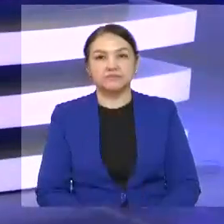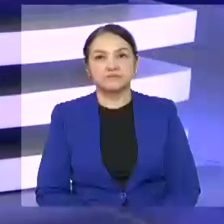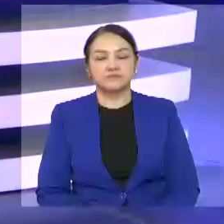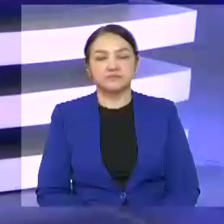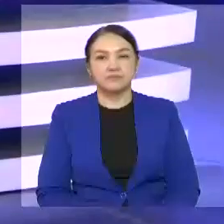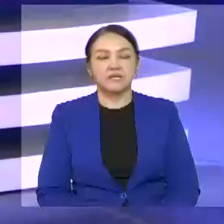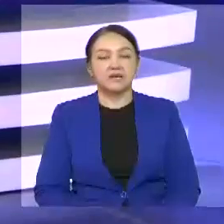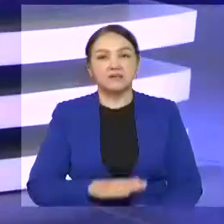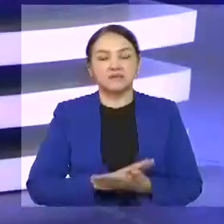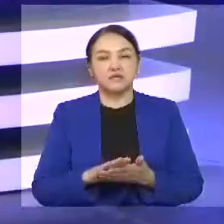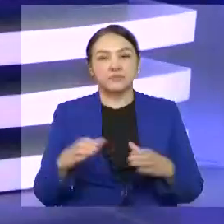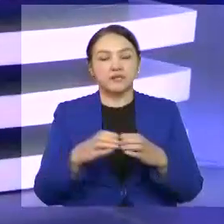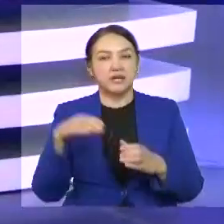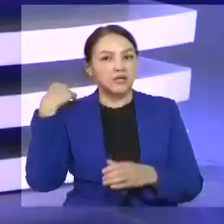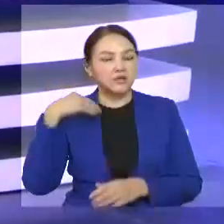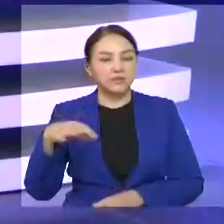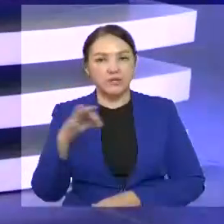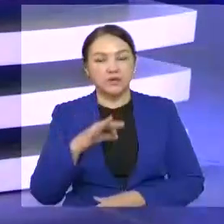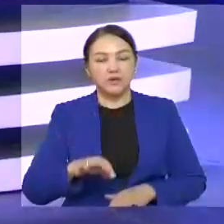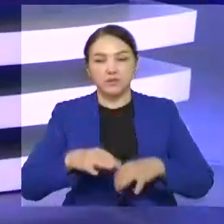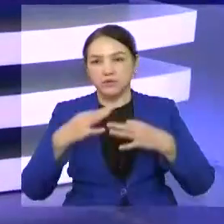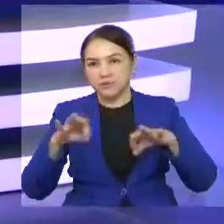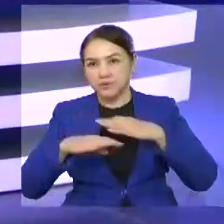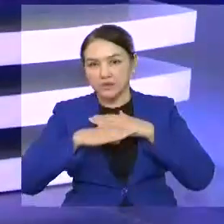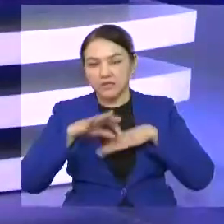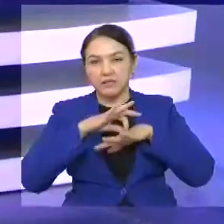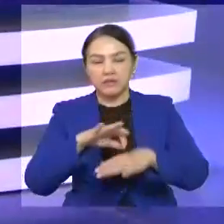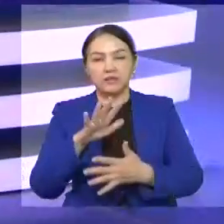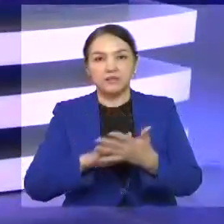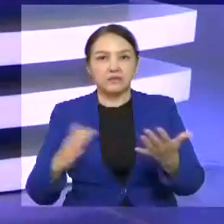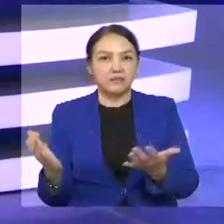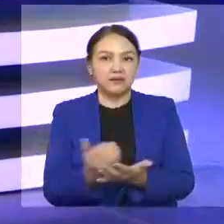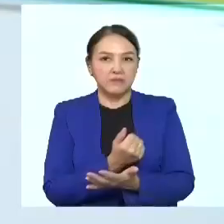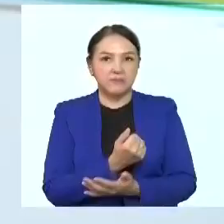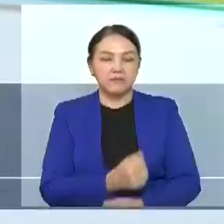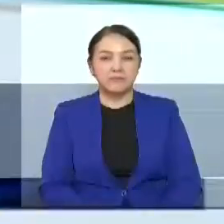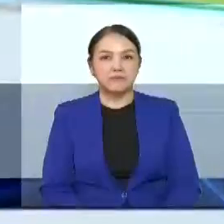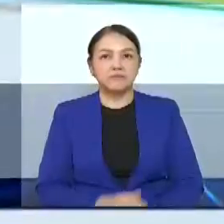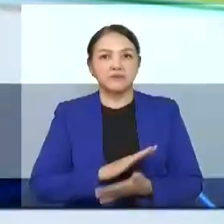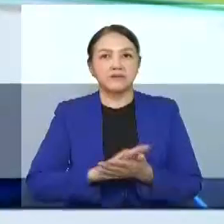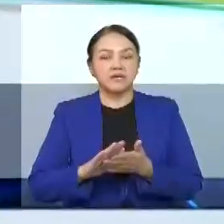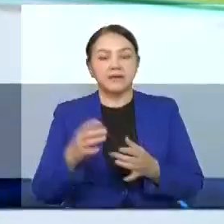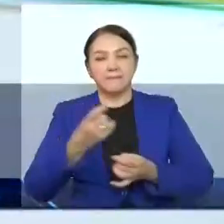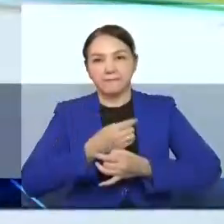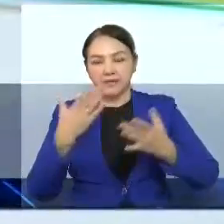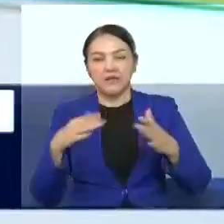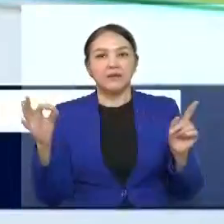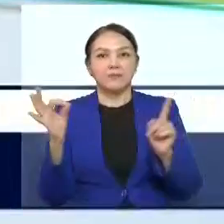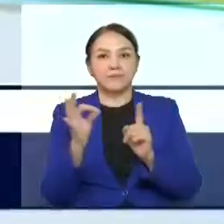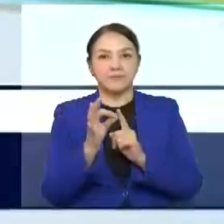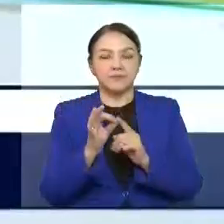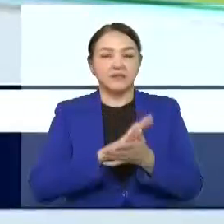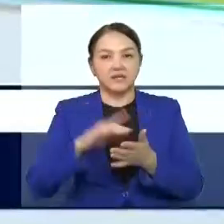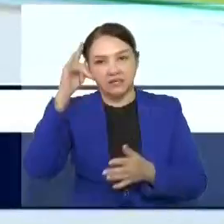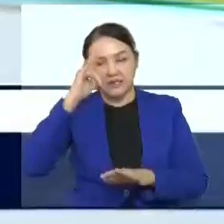басшысы. Тазалық шарасы Ақтөбе облысында да кең көлемде ұйымдастырылып жалғасын тапты. Тазалық мәдениетін қалыптастыру мақсатында